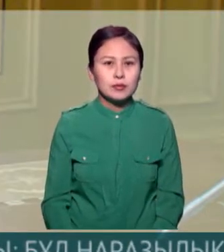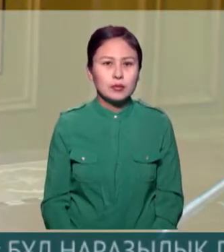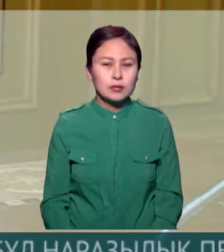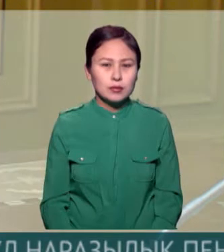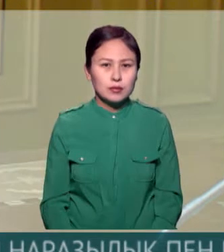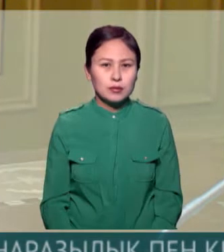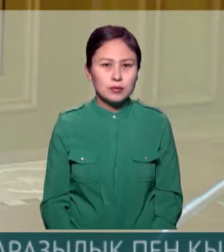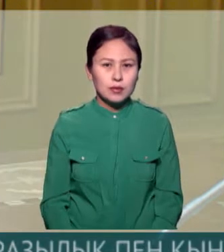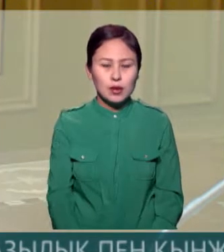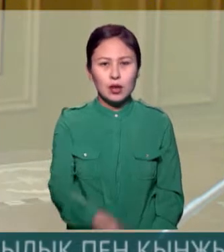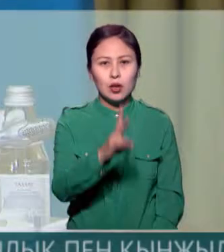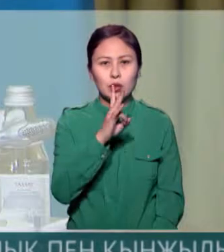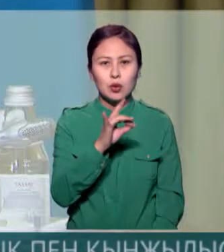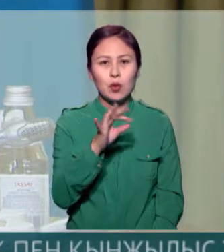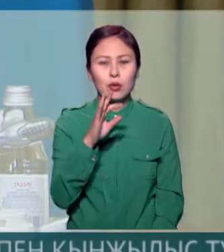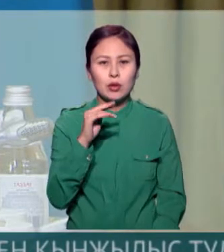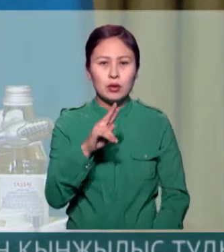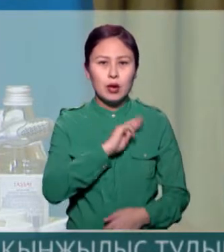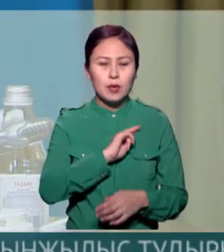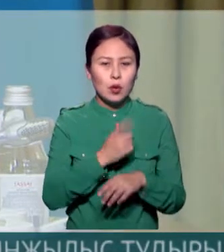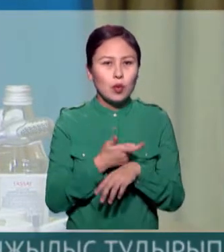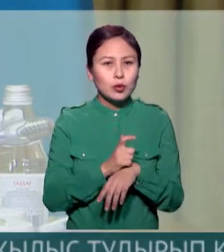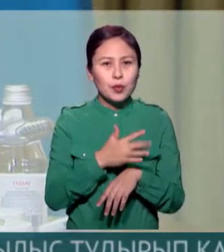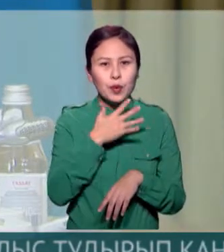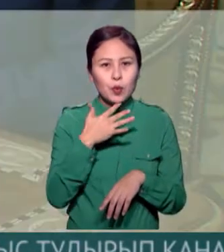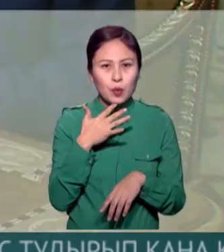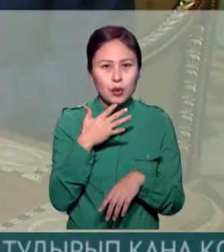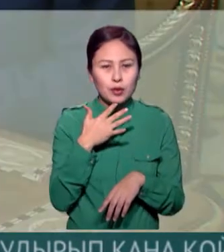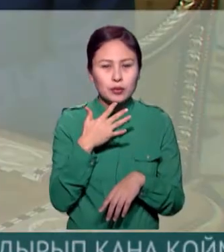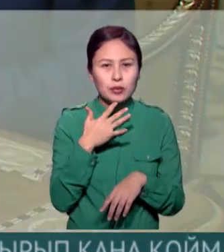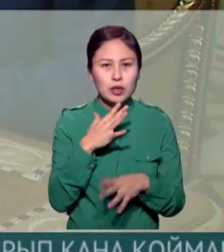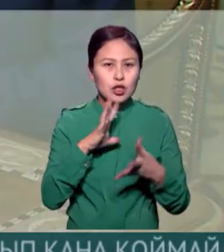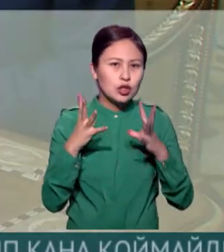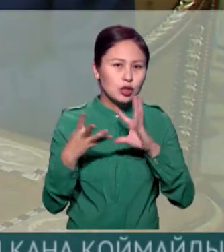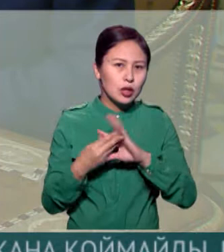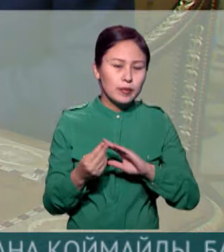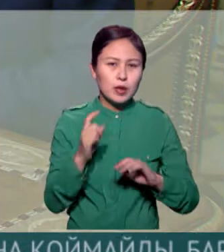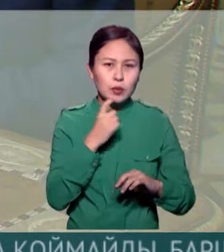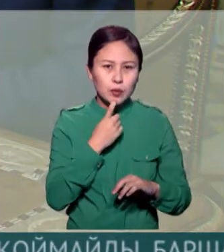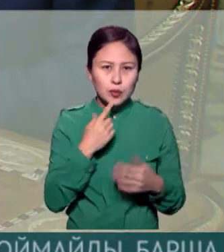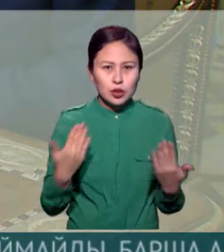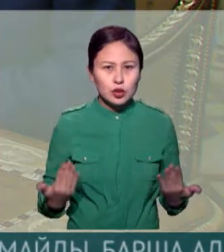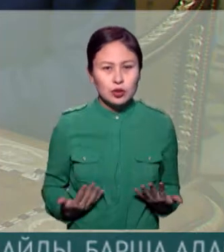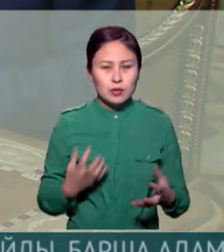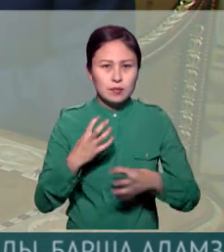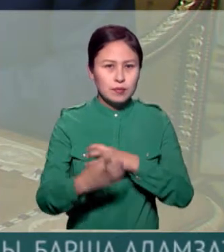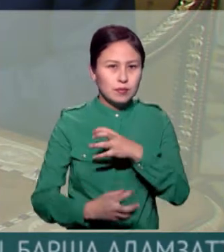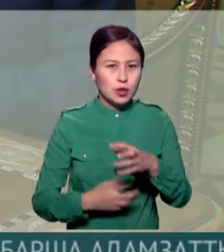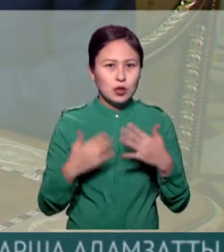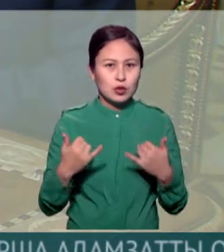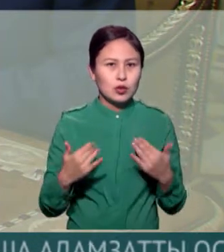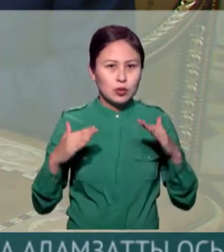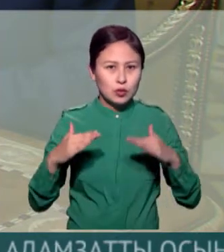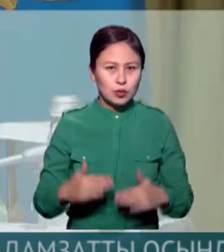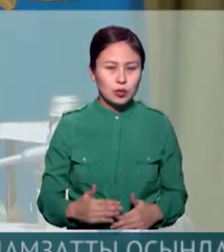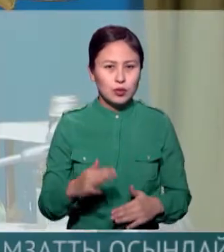Нұр Отанның істейтін шаруасы өте көп. Жалпы жағдай қиын дүниеде, біздің төңірегімізде